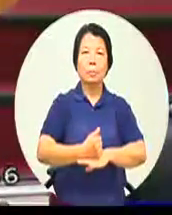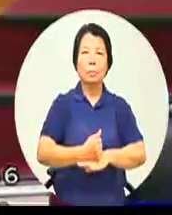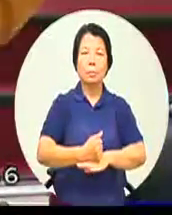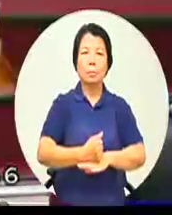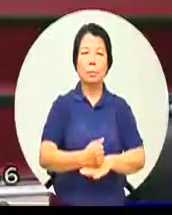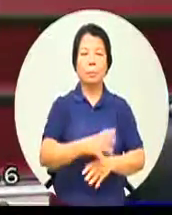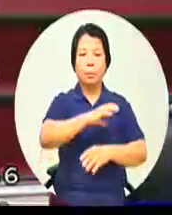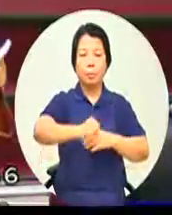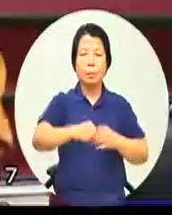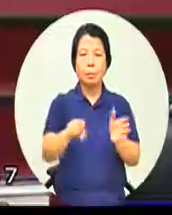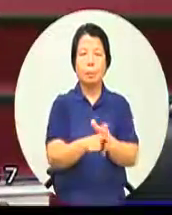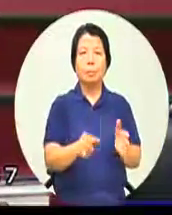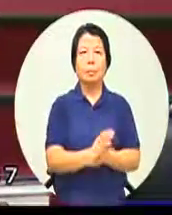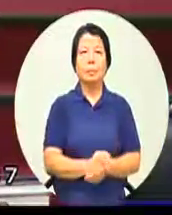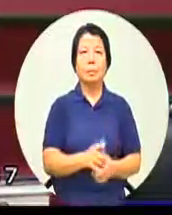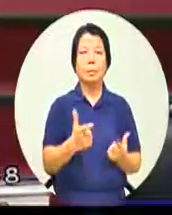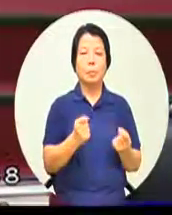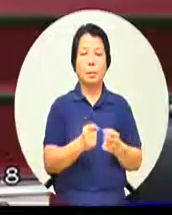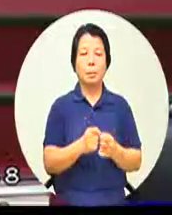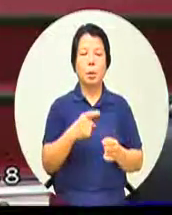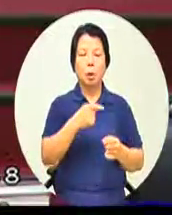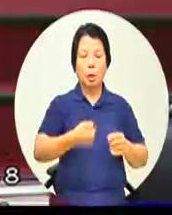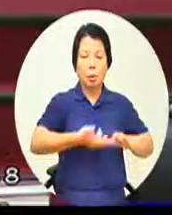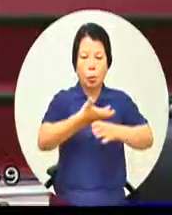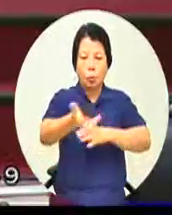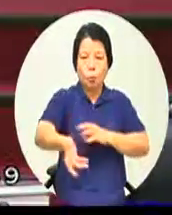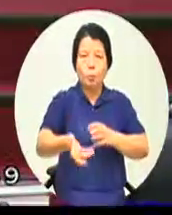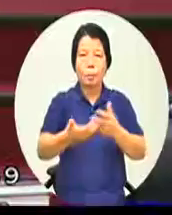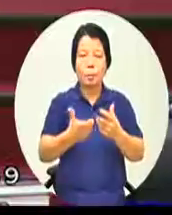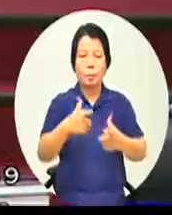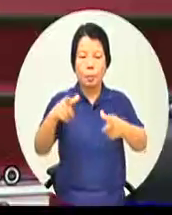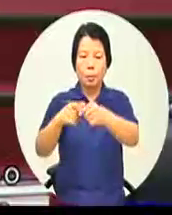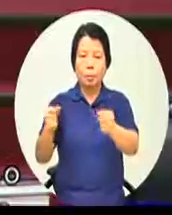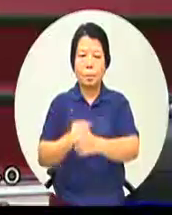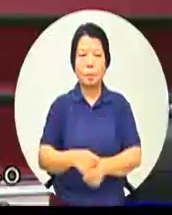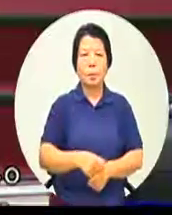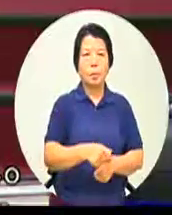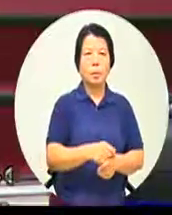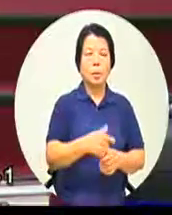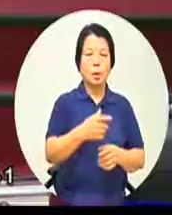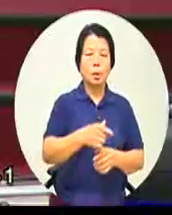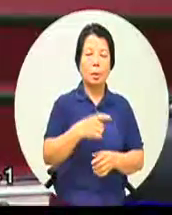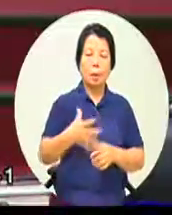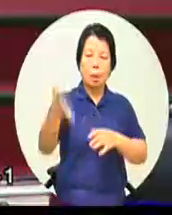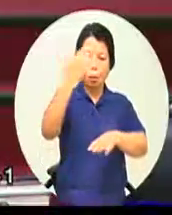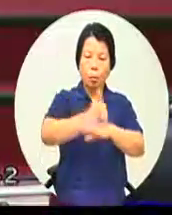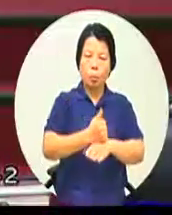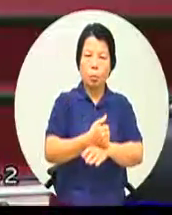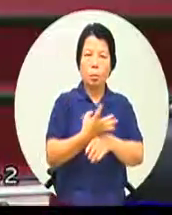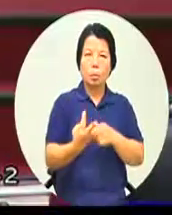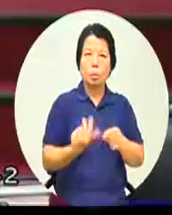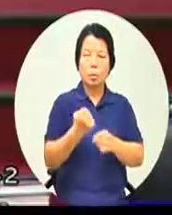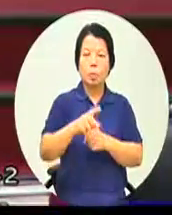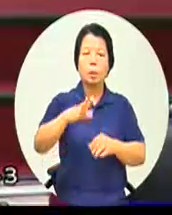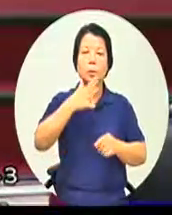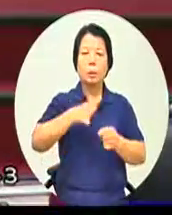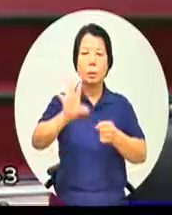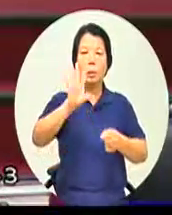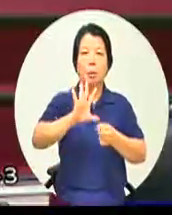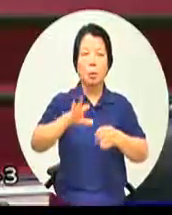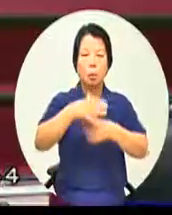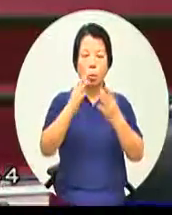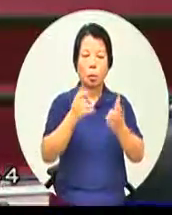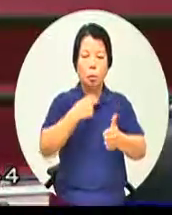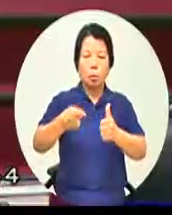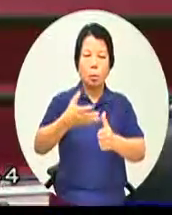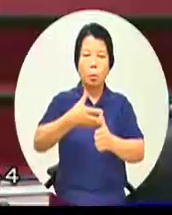国伫光绪21年移交过，予日本伫台湾统治几冬啊？你做高中的所有的教